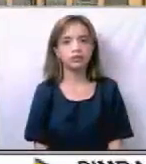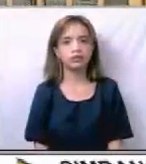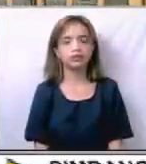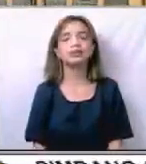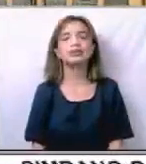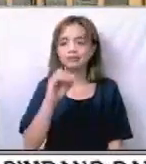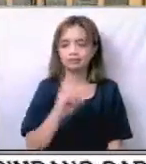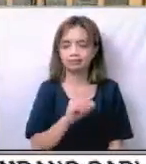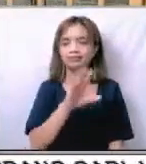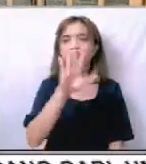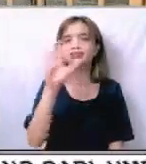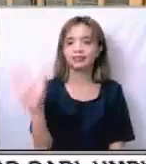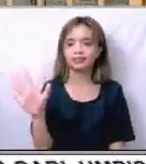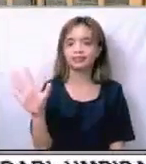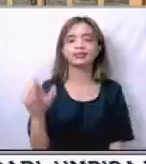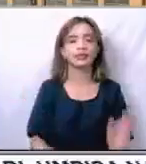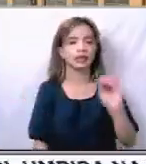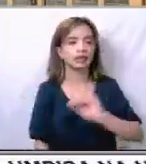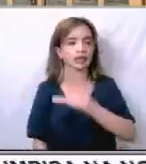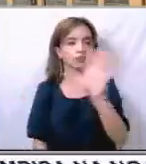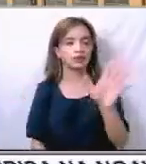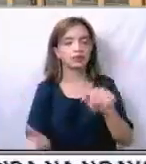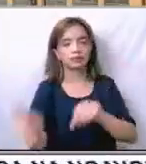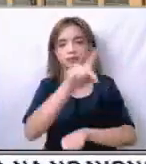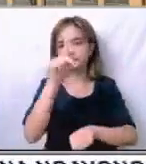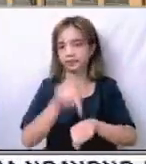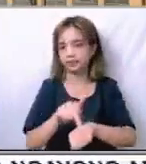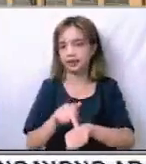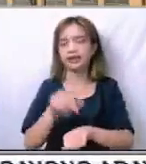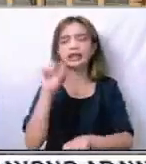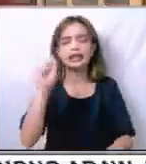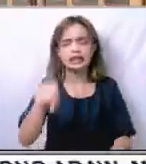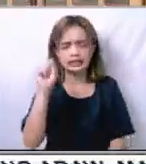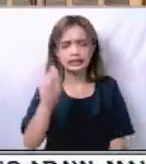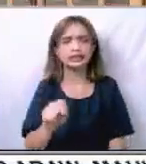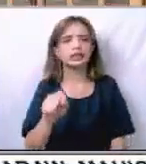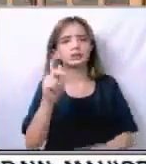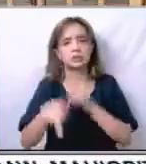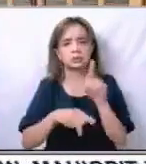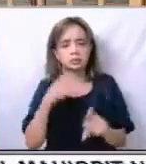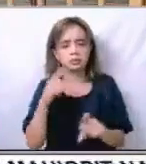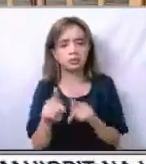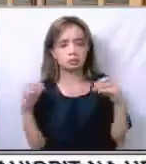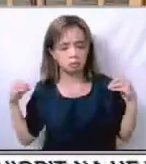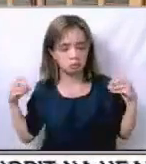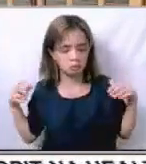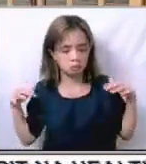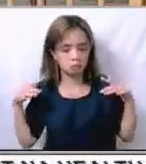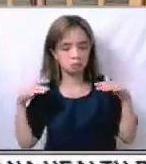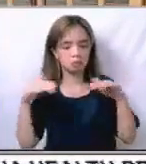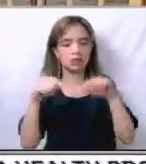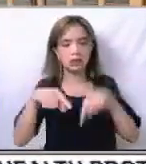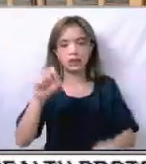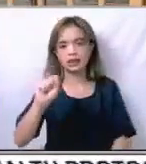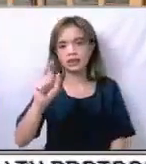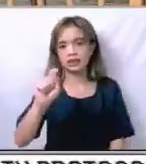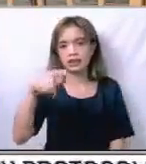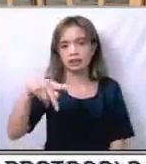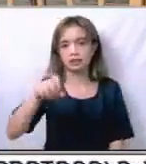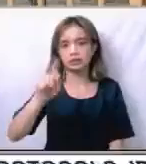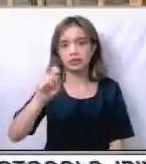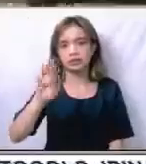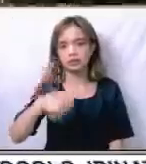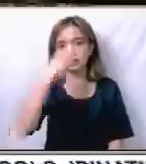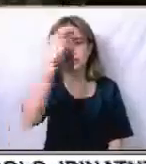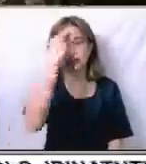Rise and shine, Dayan. Rise and shine, Pilipinas. Dumagsa ang mga deboto dito sa St. Peter Parish Shrine of